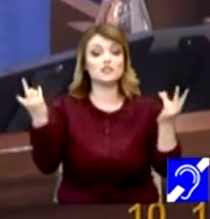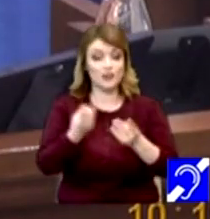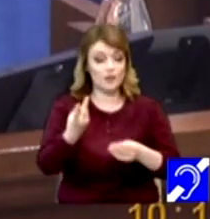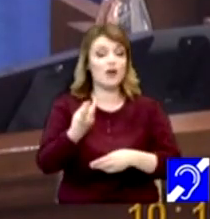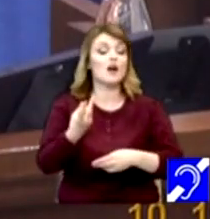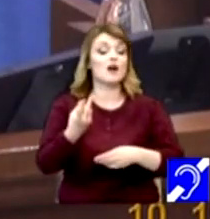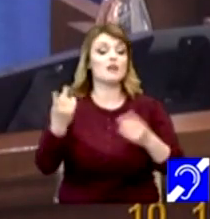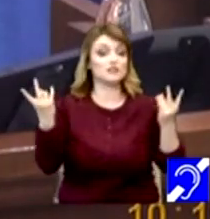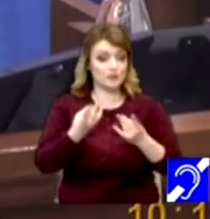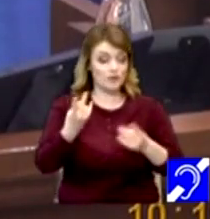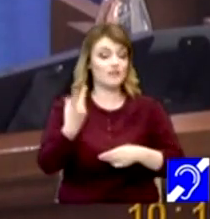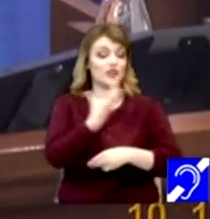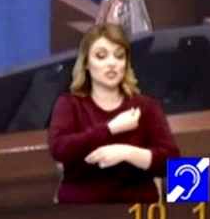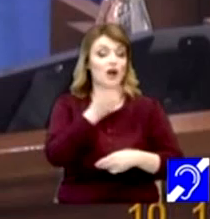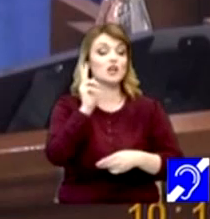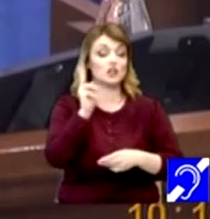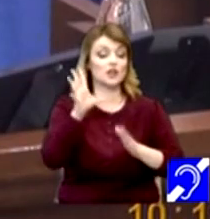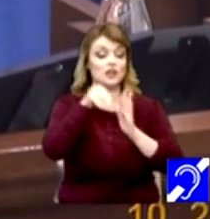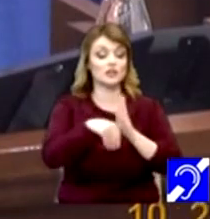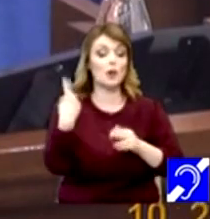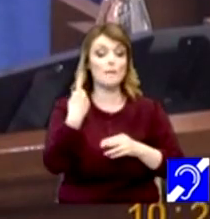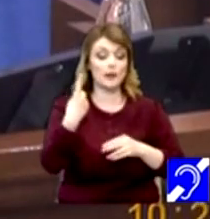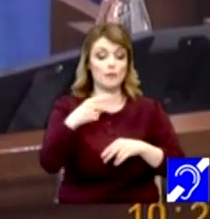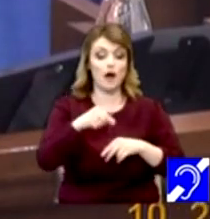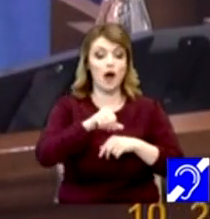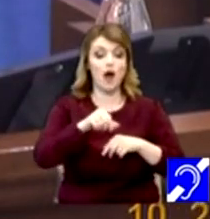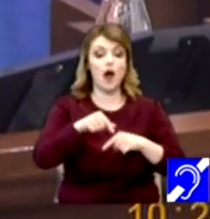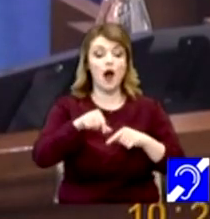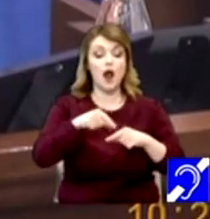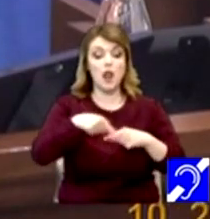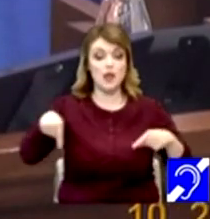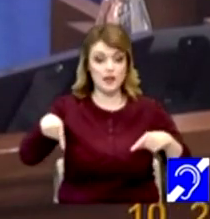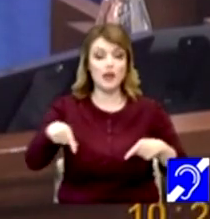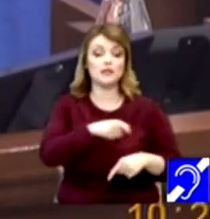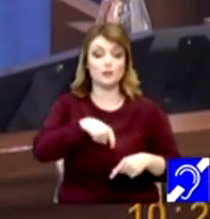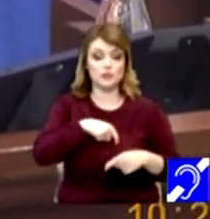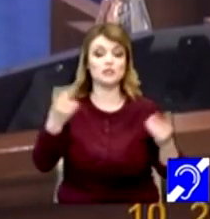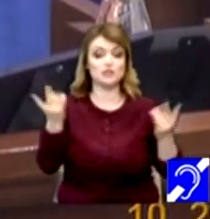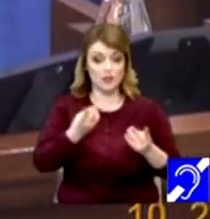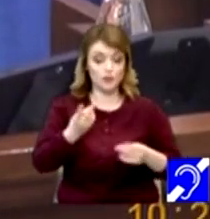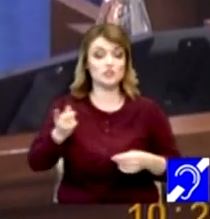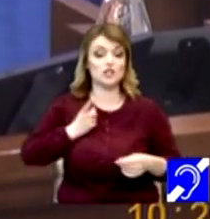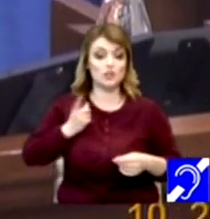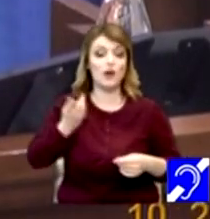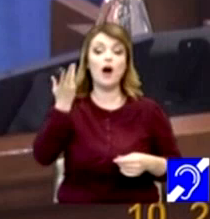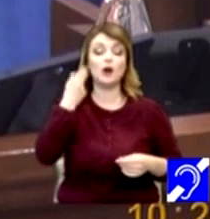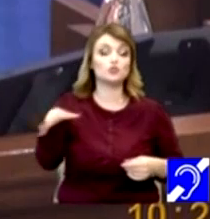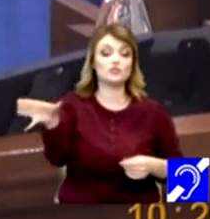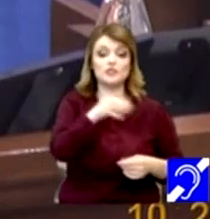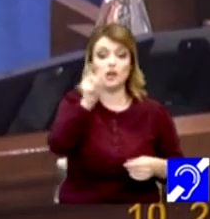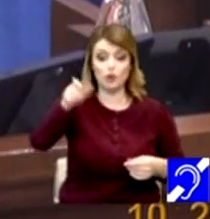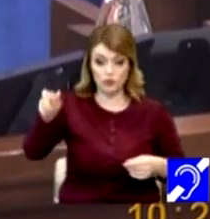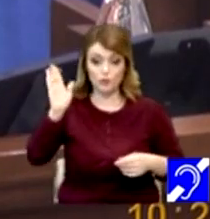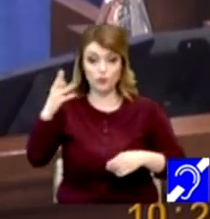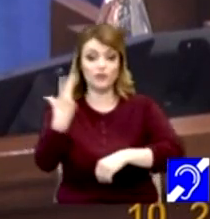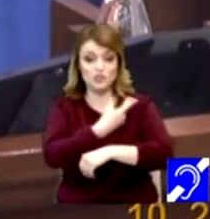vaccinați cei care se află în prima linie și deputații trebuie să aștepte atunci când toată populația va avea acces, în mod general,